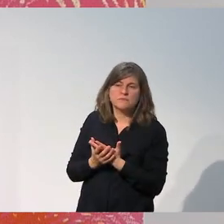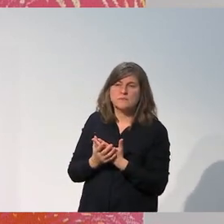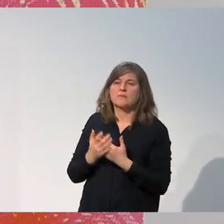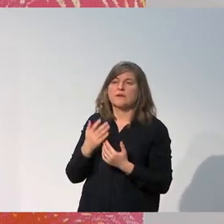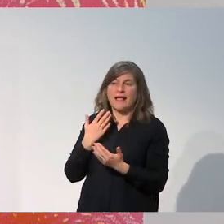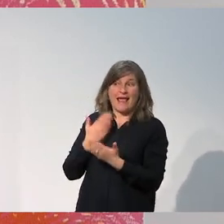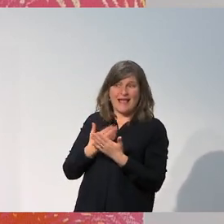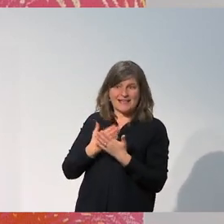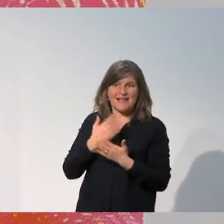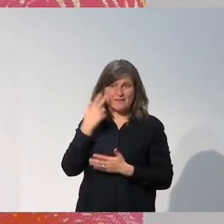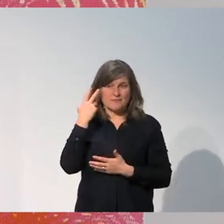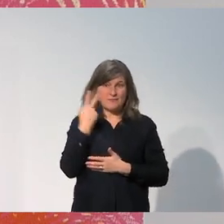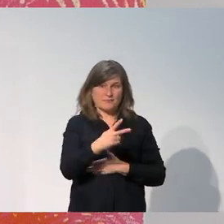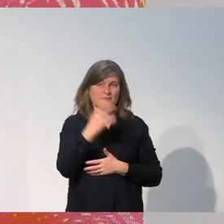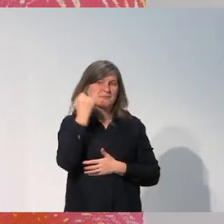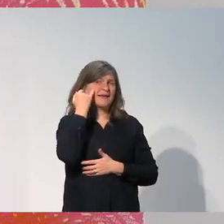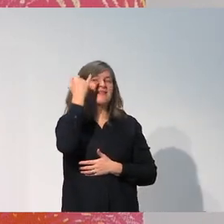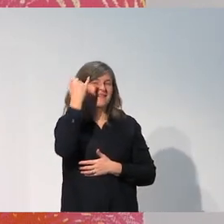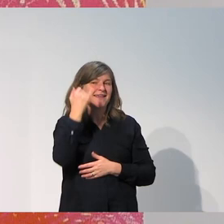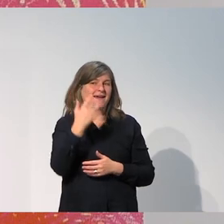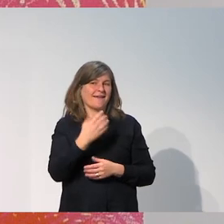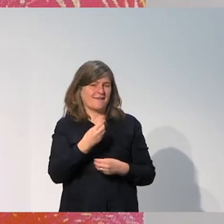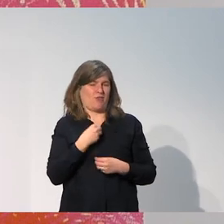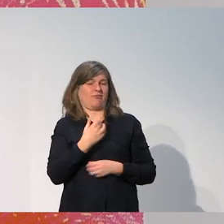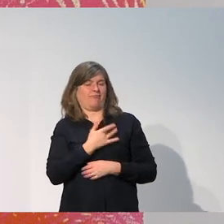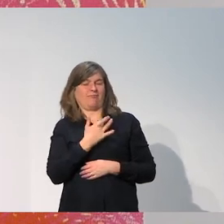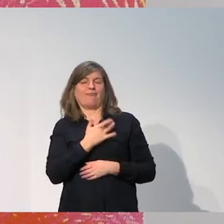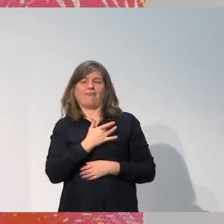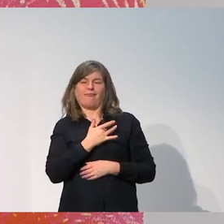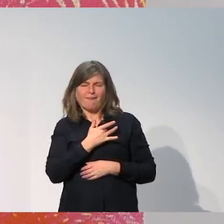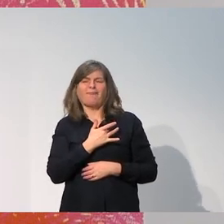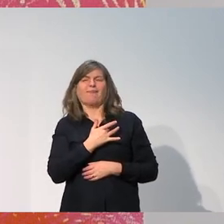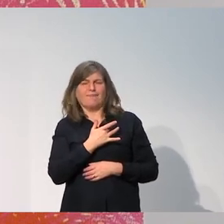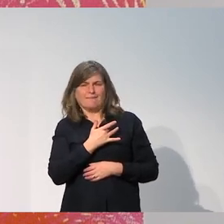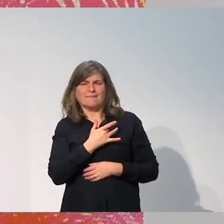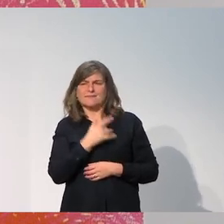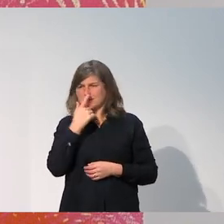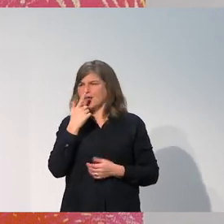présupposé qui est vraiment ben, à la fois presque évident et en même temps très intéressant, je trouve.